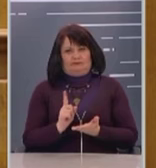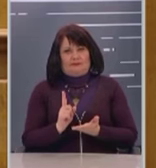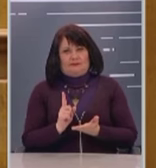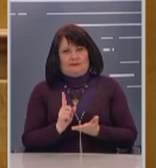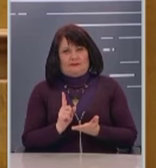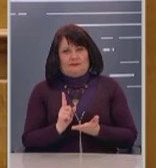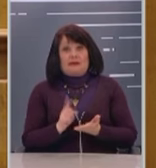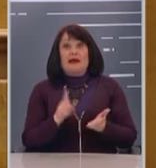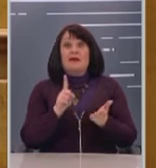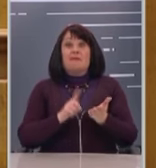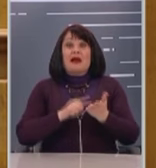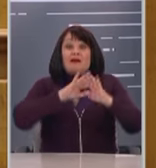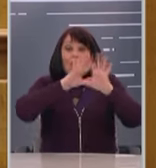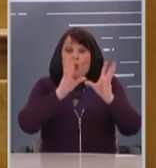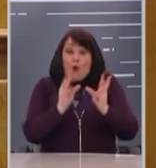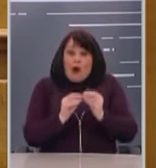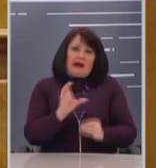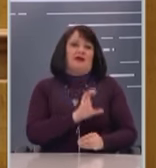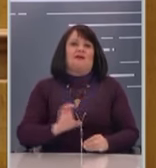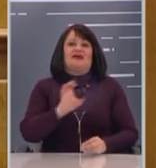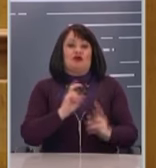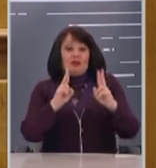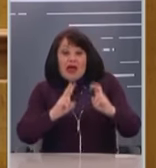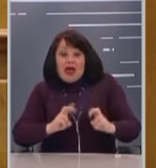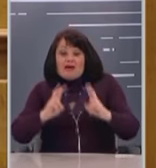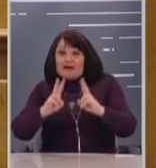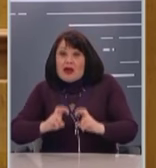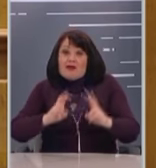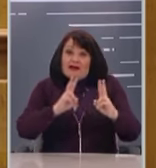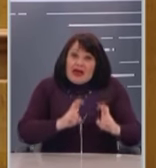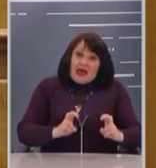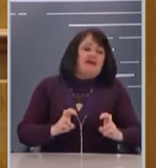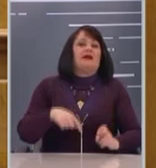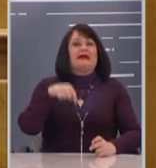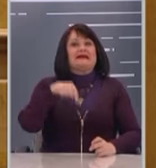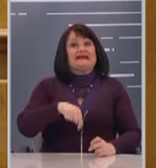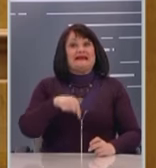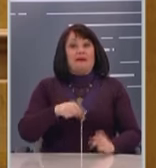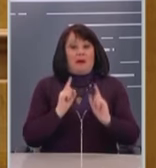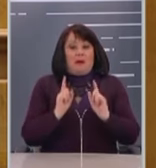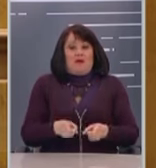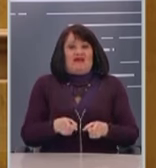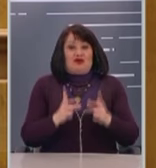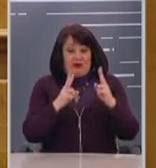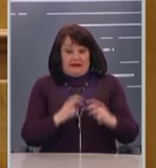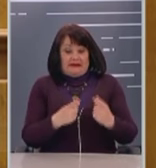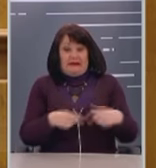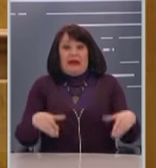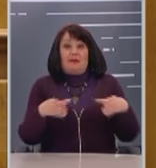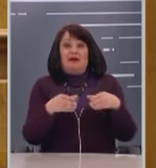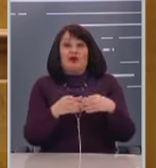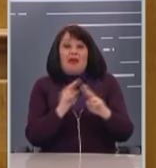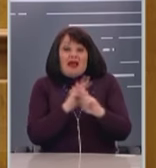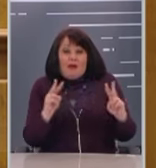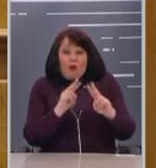Πρέπει να διερευνηθούν όλα. Και η εξεταστική που θα αποφασίσουμε σήμερα να διελευκάνει